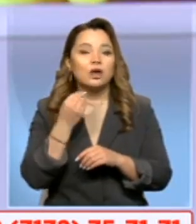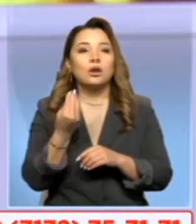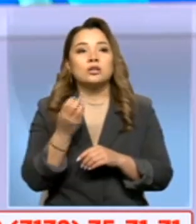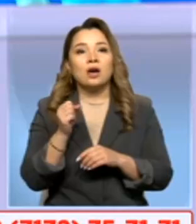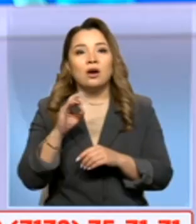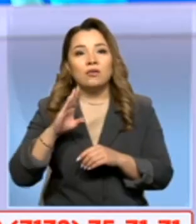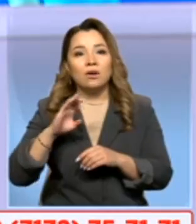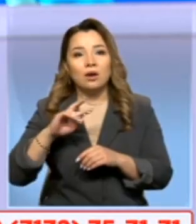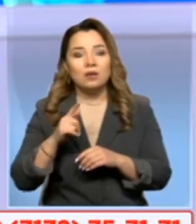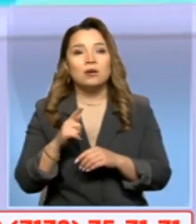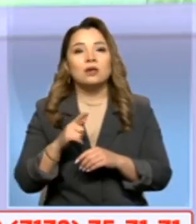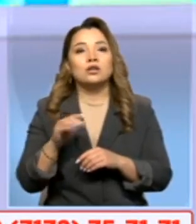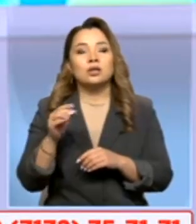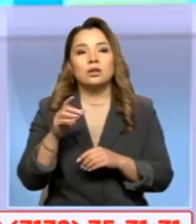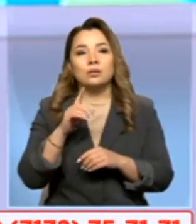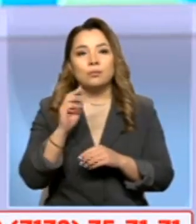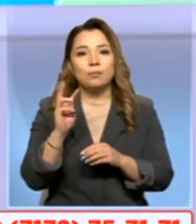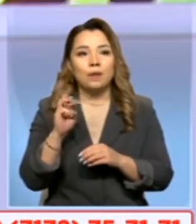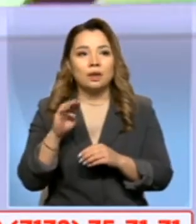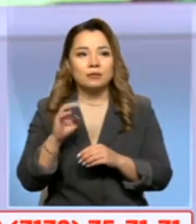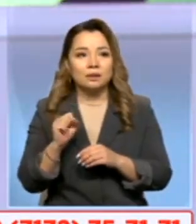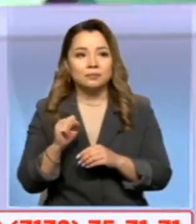Және жақсылап араластырамыз.